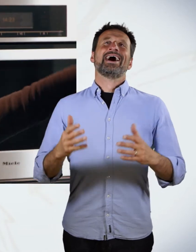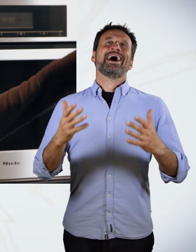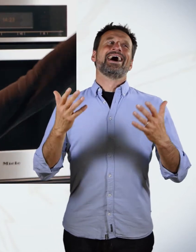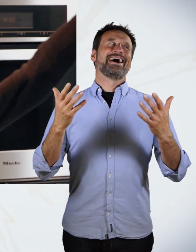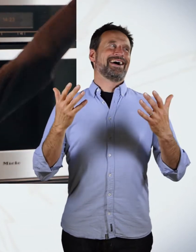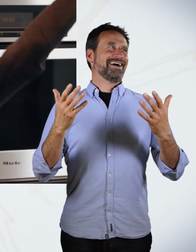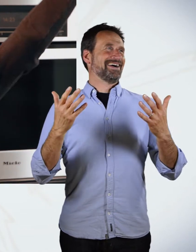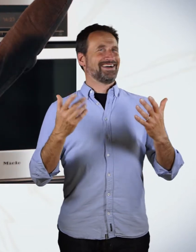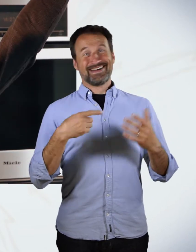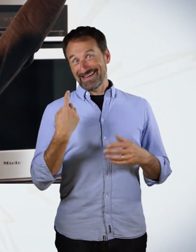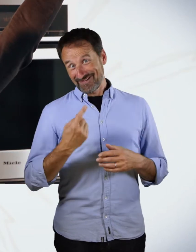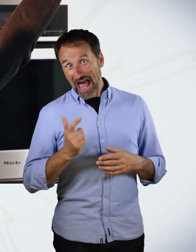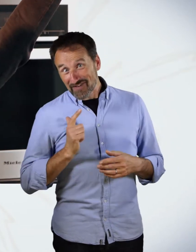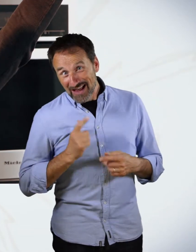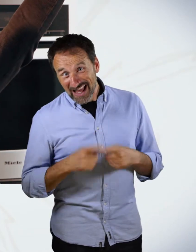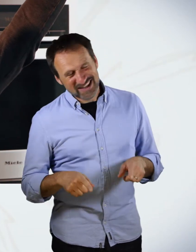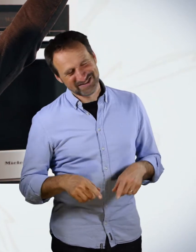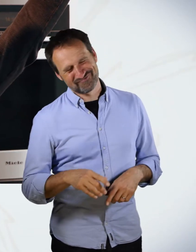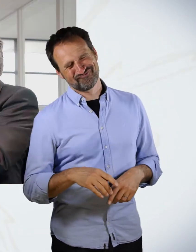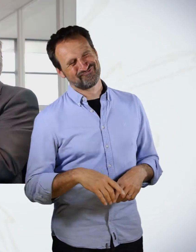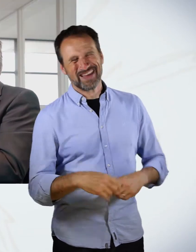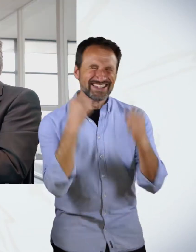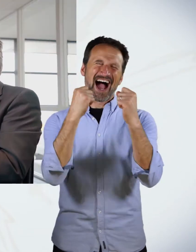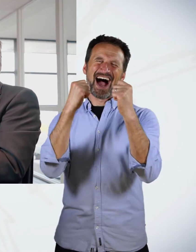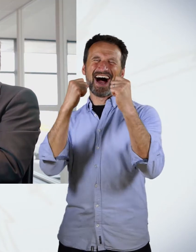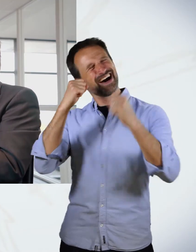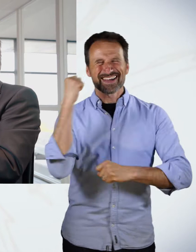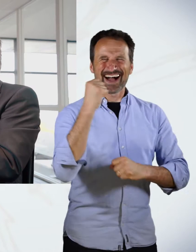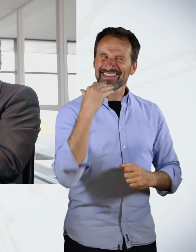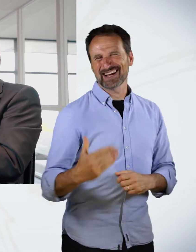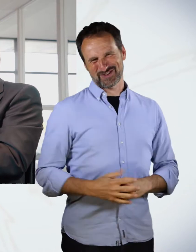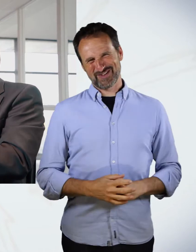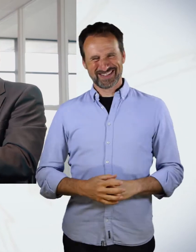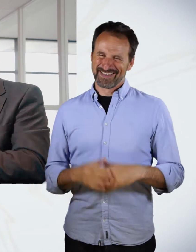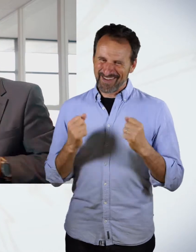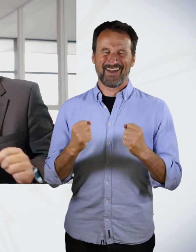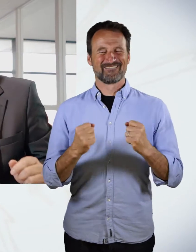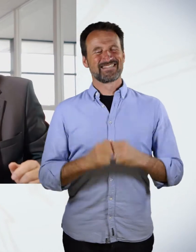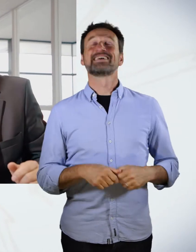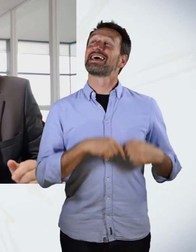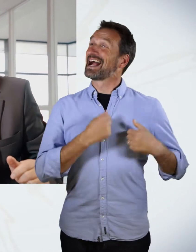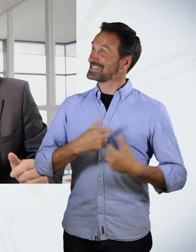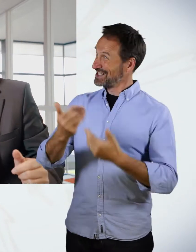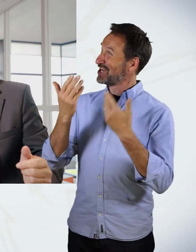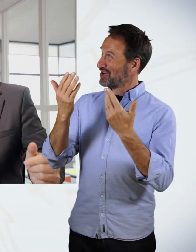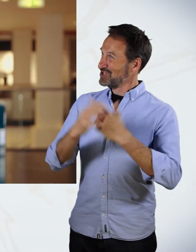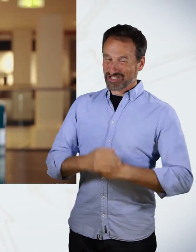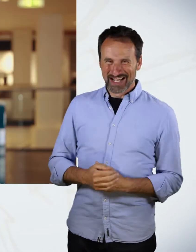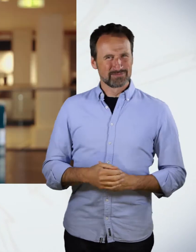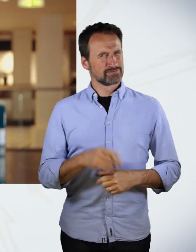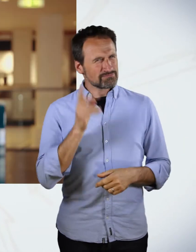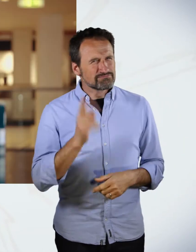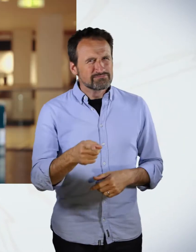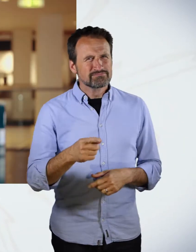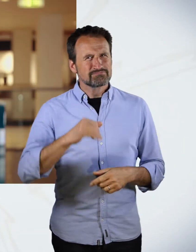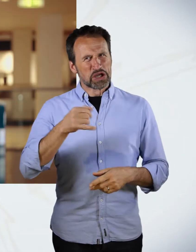Haben wir was anderes erwartet? Herzlichen Glückwunsch, Kim. Dankeschön. Das war ja, wir hatten einen Vollprofi an Juror. Also ich